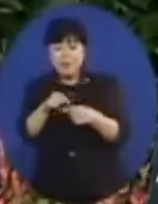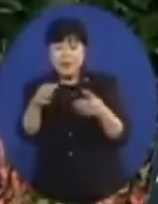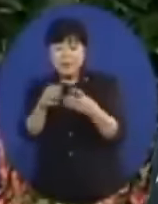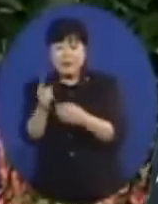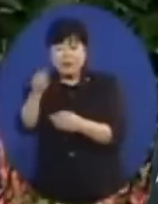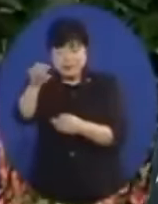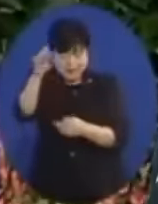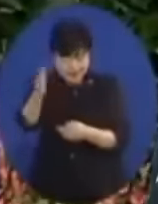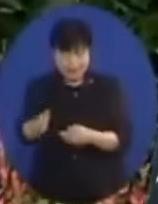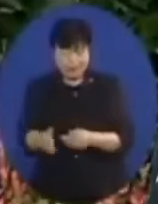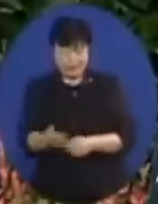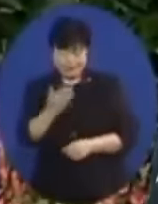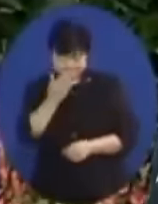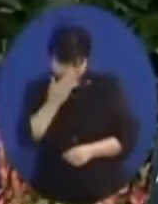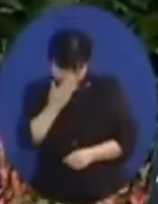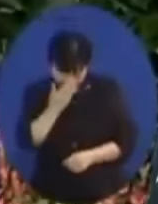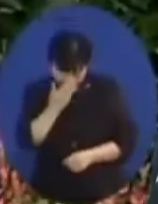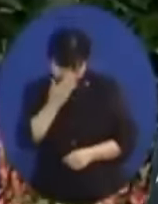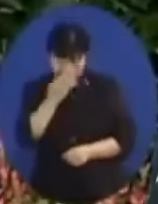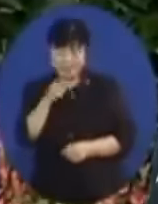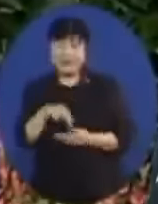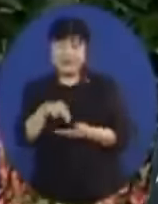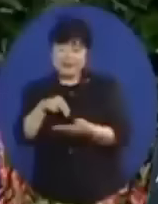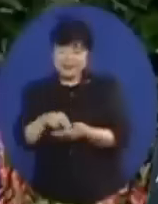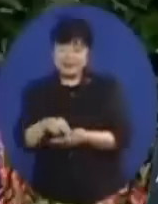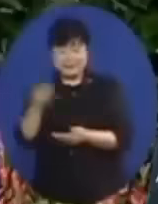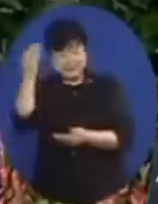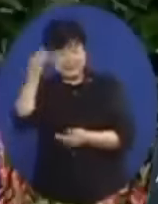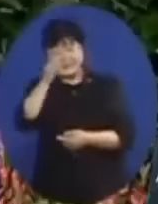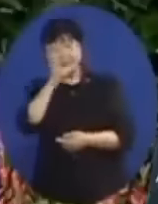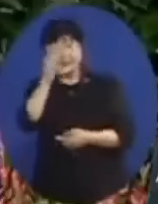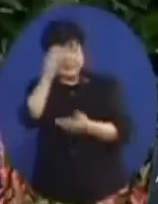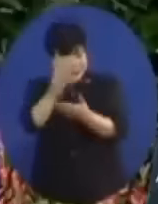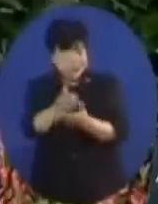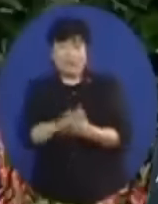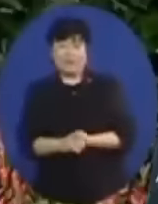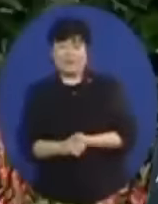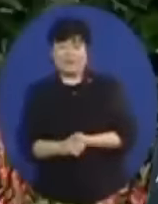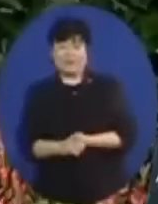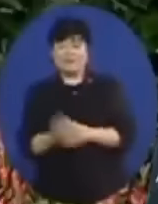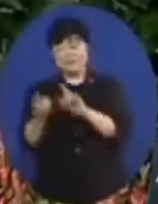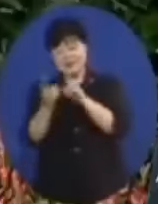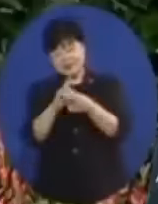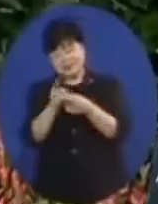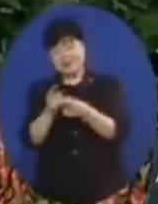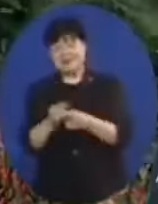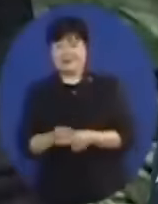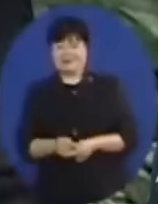말고 도리어 낮은 데 처하며 스스로 지혜 있는 채 하지 말라.